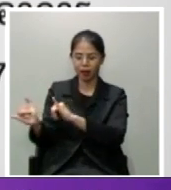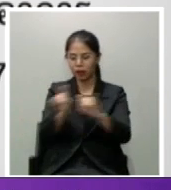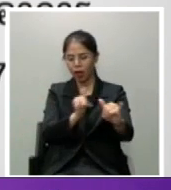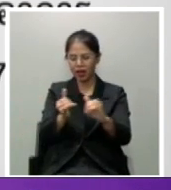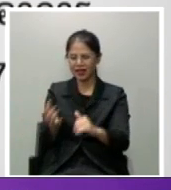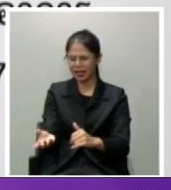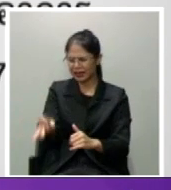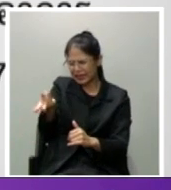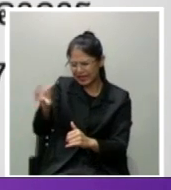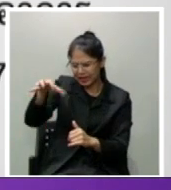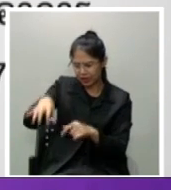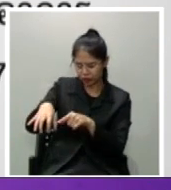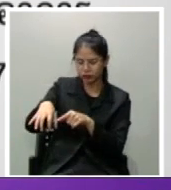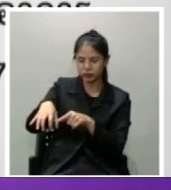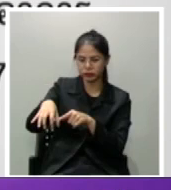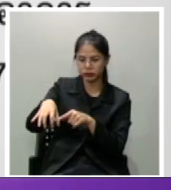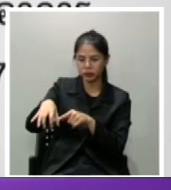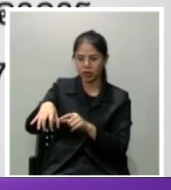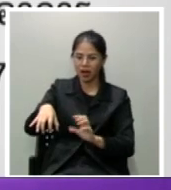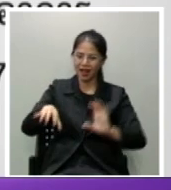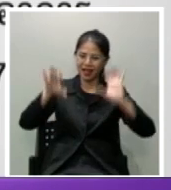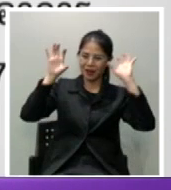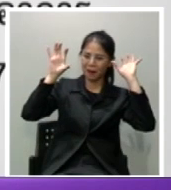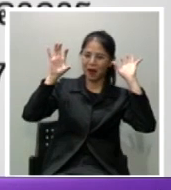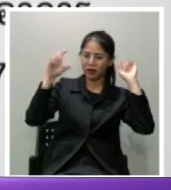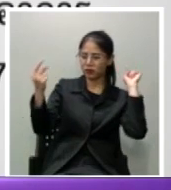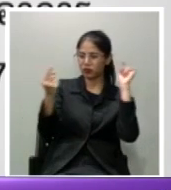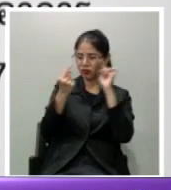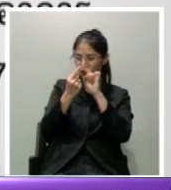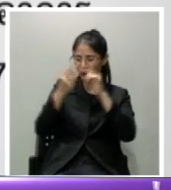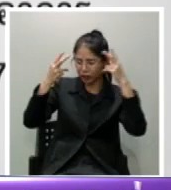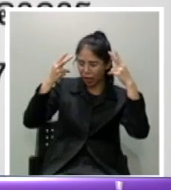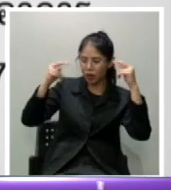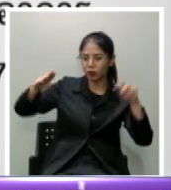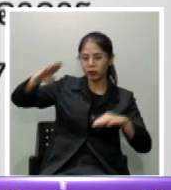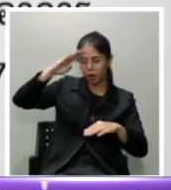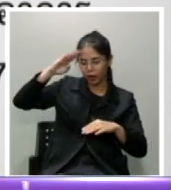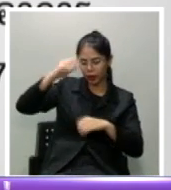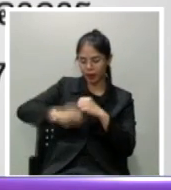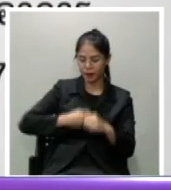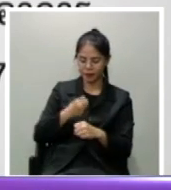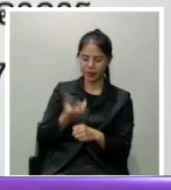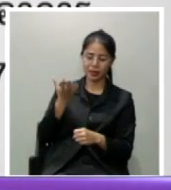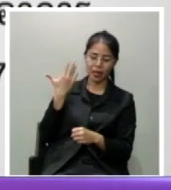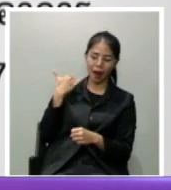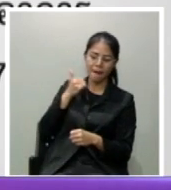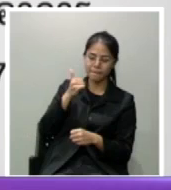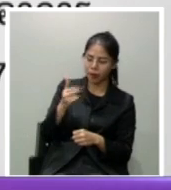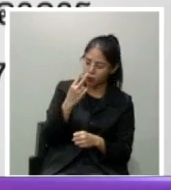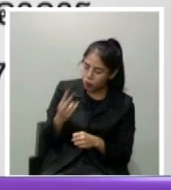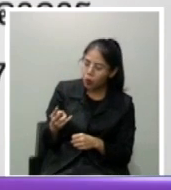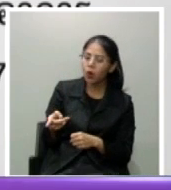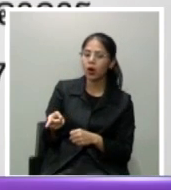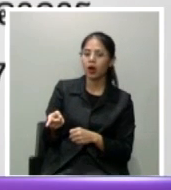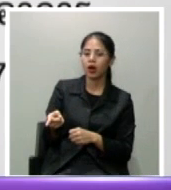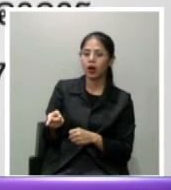วรัฐบาลนายกประยุทธ์โผล่เข้ามาปีที่แล้วไปตรวจเยี่ยมก็เลยรู้ว่